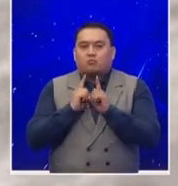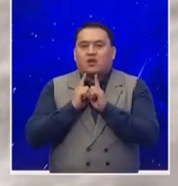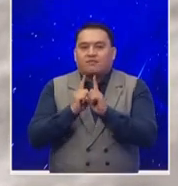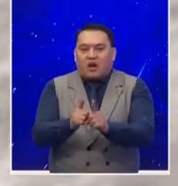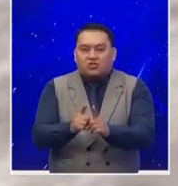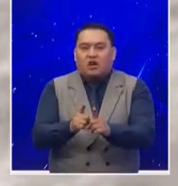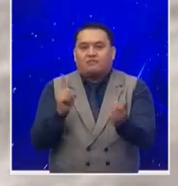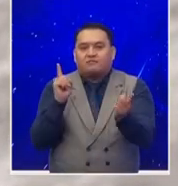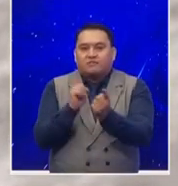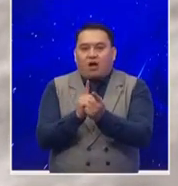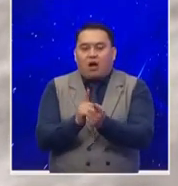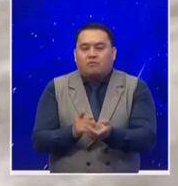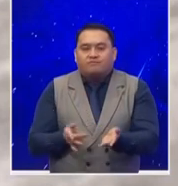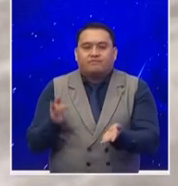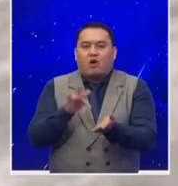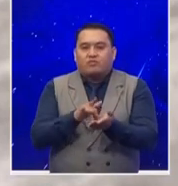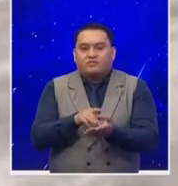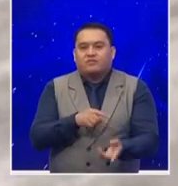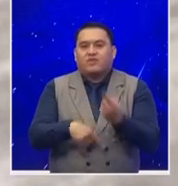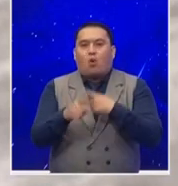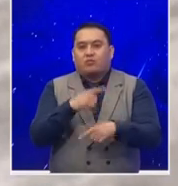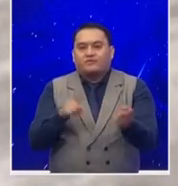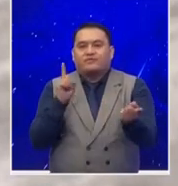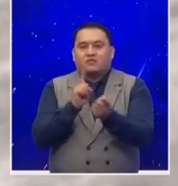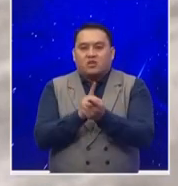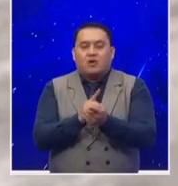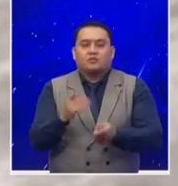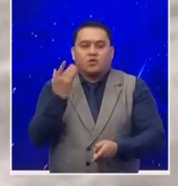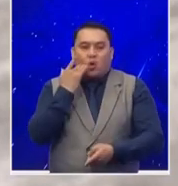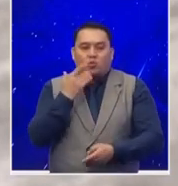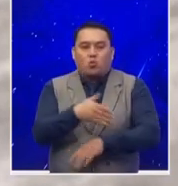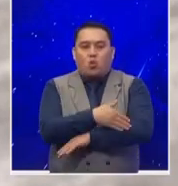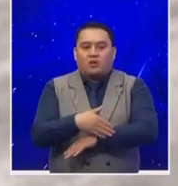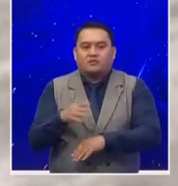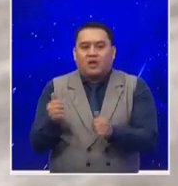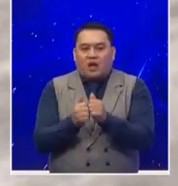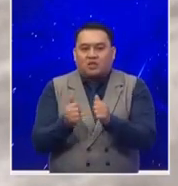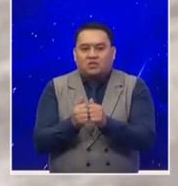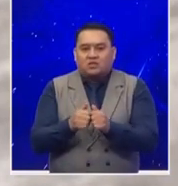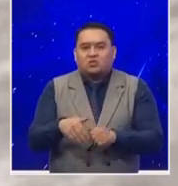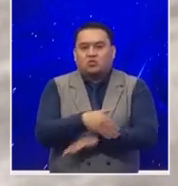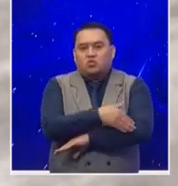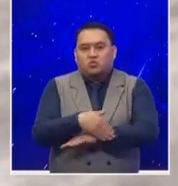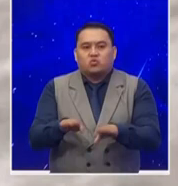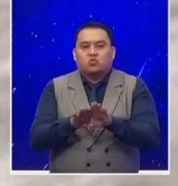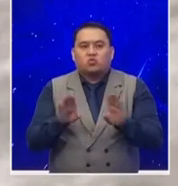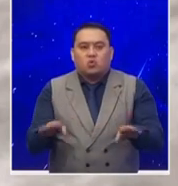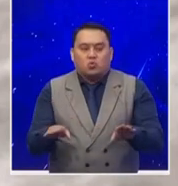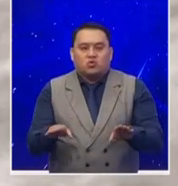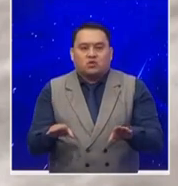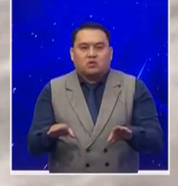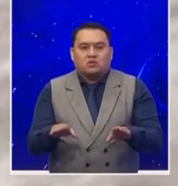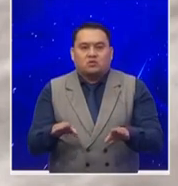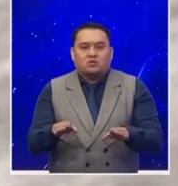провожаем, до остановки садим на автобус, вечером также встречаем. Ну и не только на нашей улице, на соседней, на Тимирязева тоже